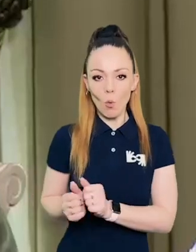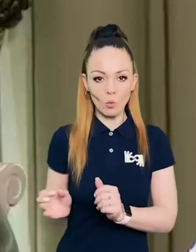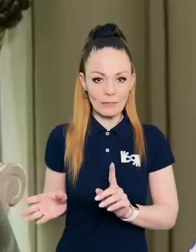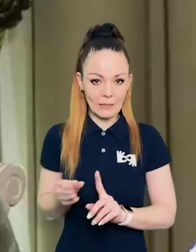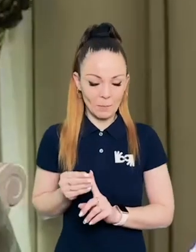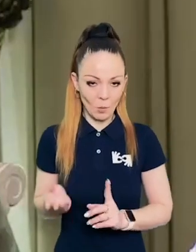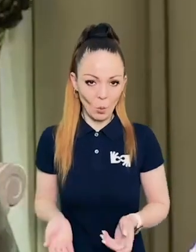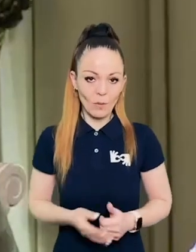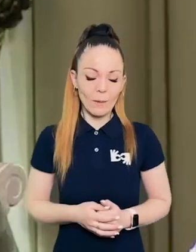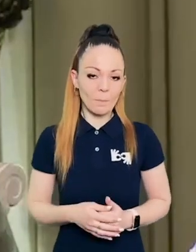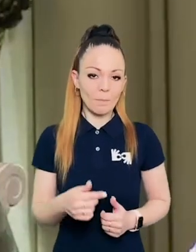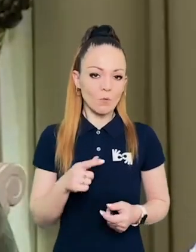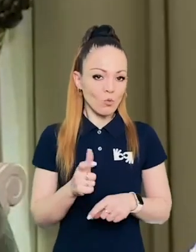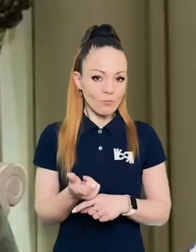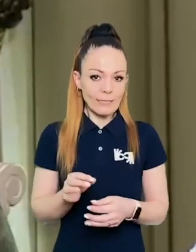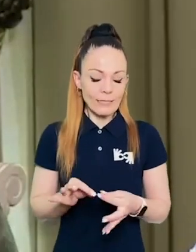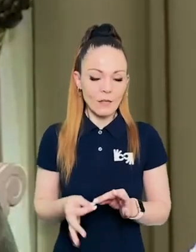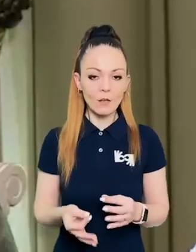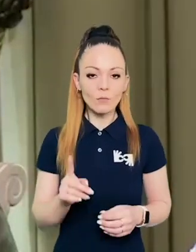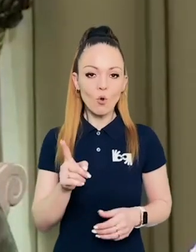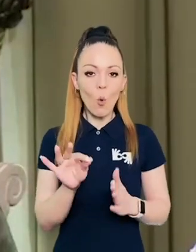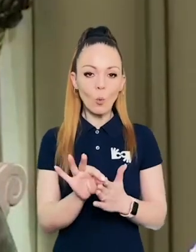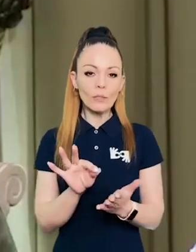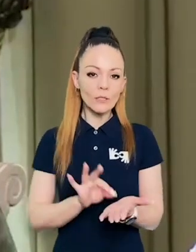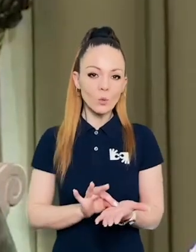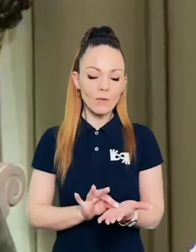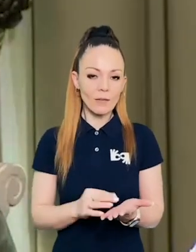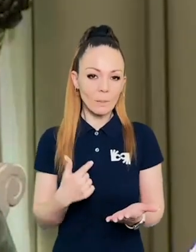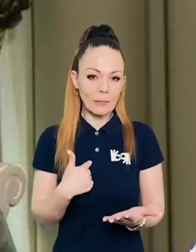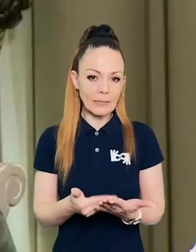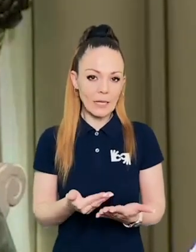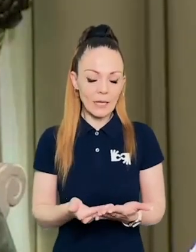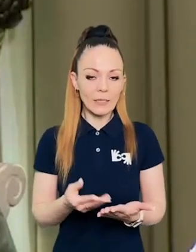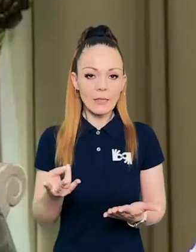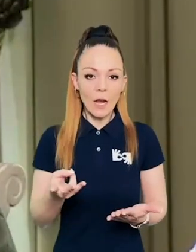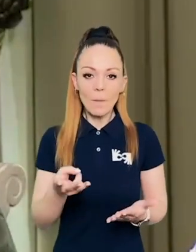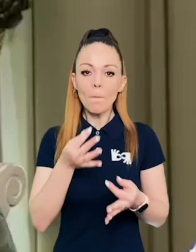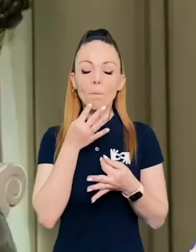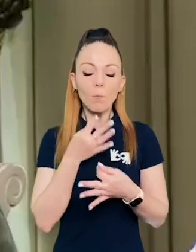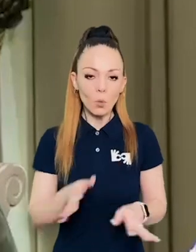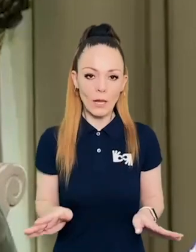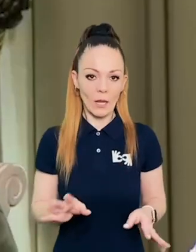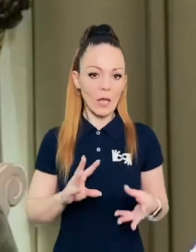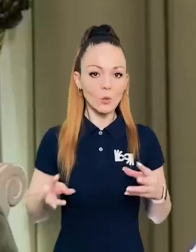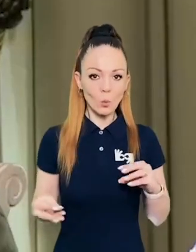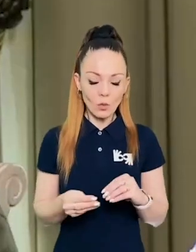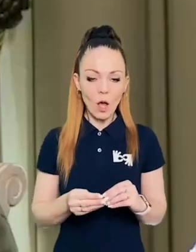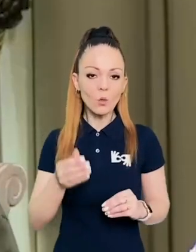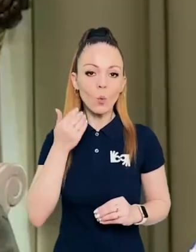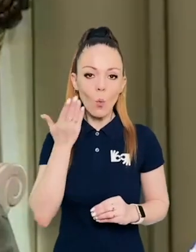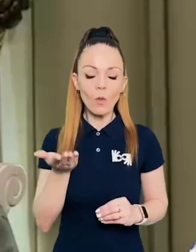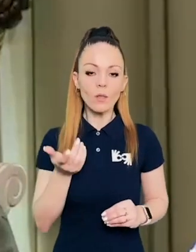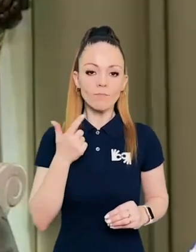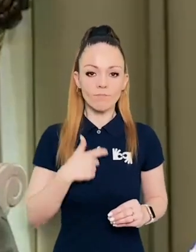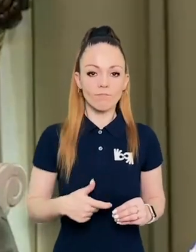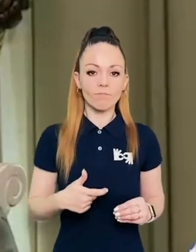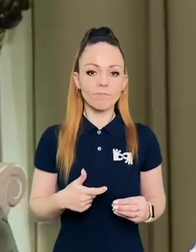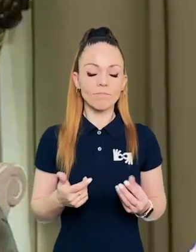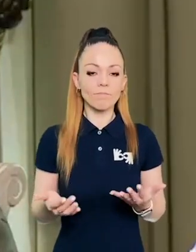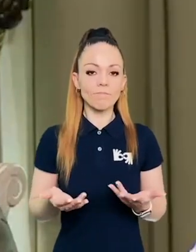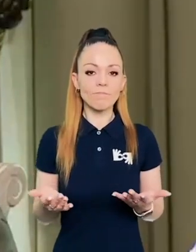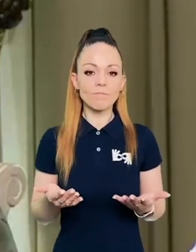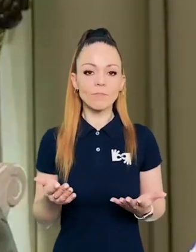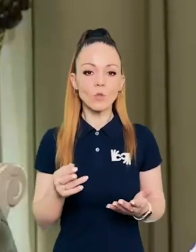мною. Дуже складно. Мені здається, що оцінювати треба будь-який результат, коли